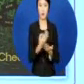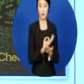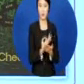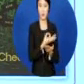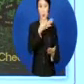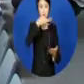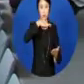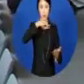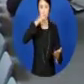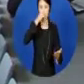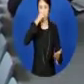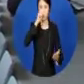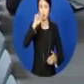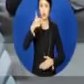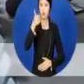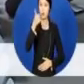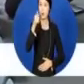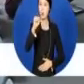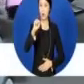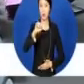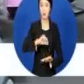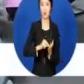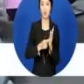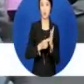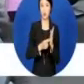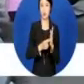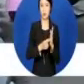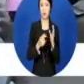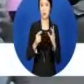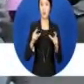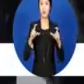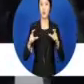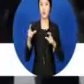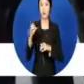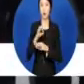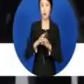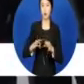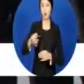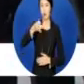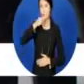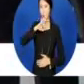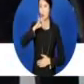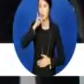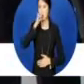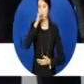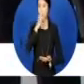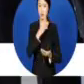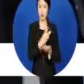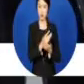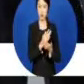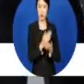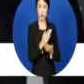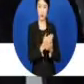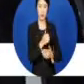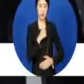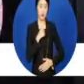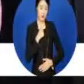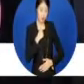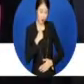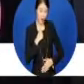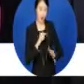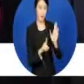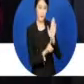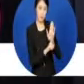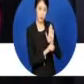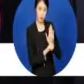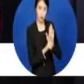유발 효과도 약 605억 원에 이르는 등 지역 경제 효과뿐만 아니라 충남의 수부 도시로의 자긍심과 천안시가